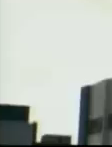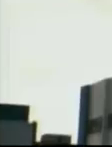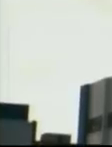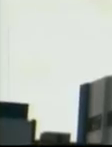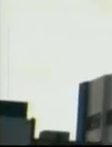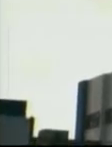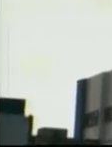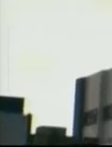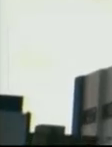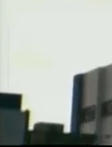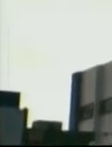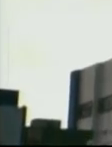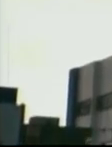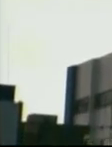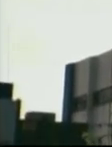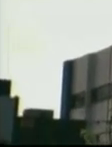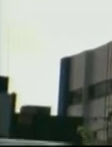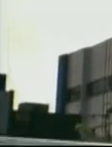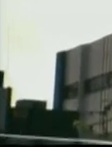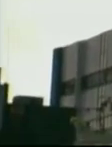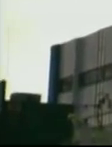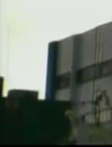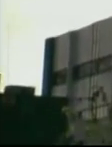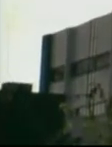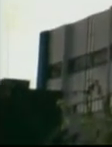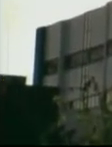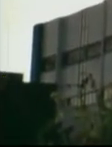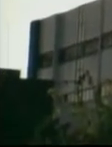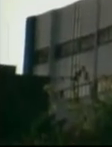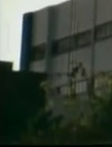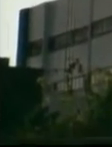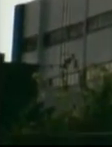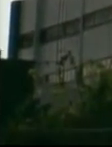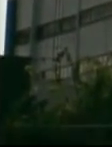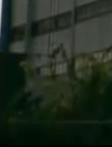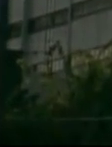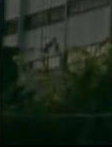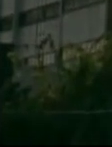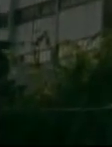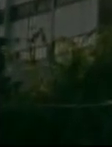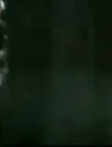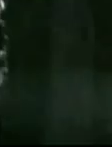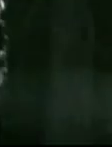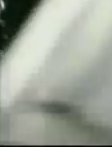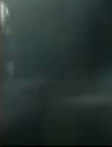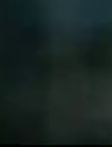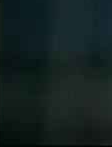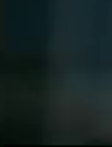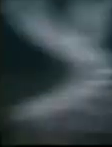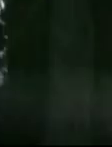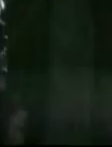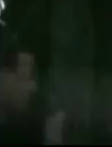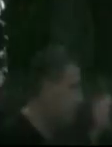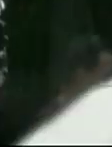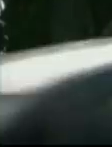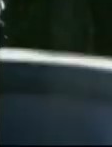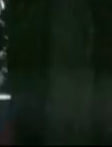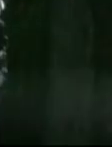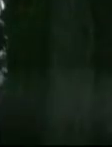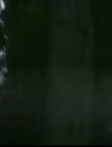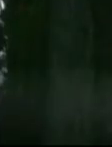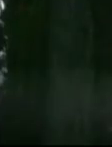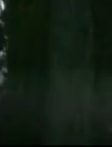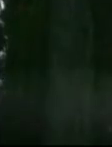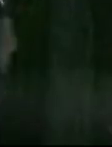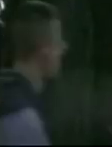בכירים? נכון. שמסתובבים סביב החוקרים אנשים שהם רכרכים. סביב משפחתם? בשטח משפחתם. כאשר זה קרה